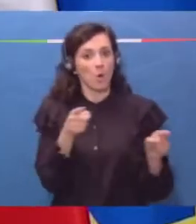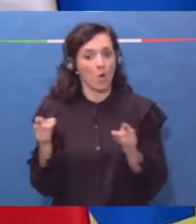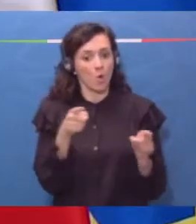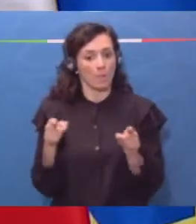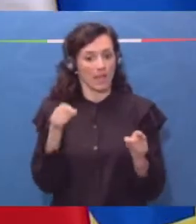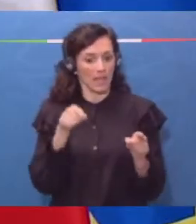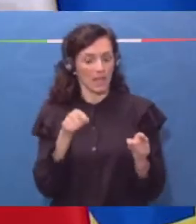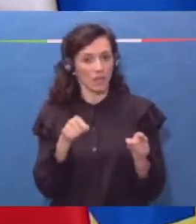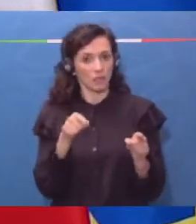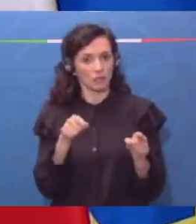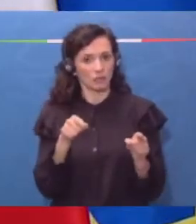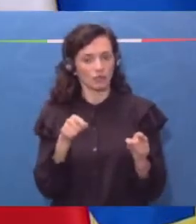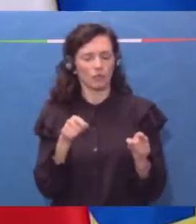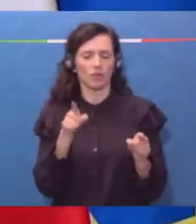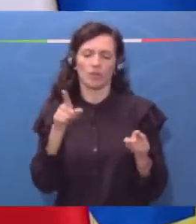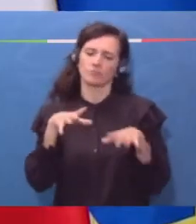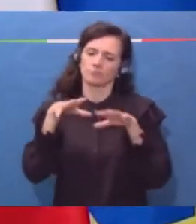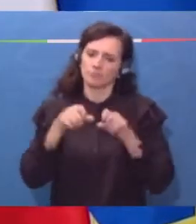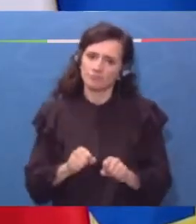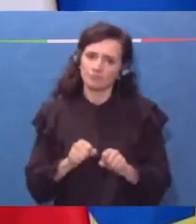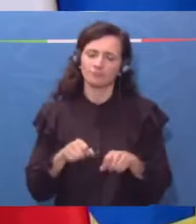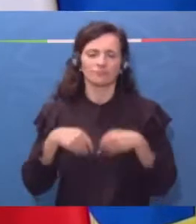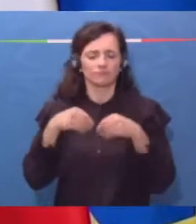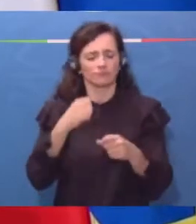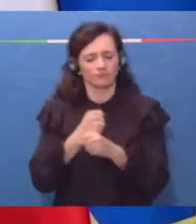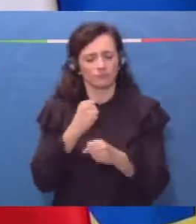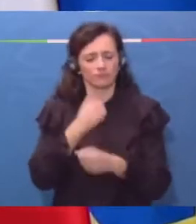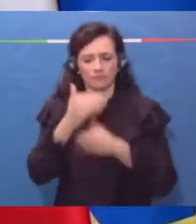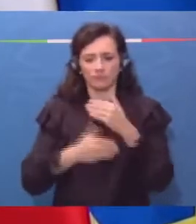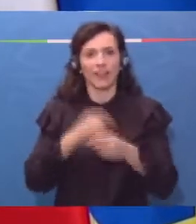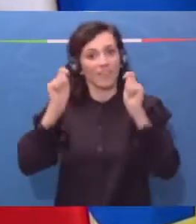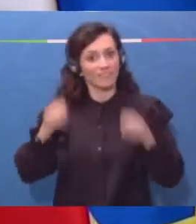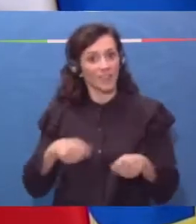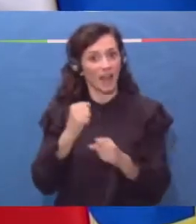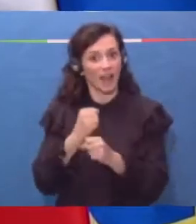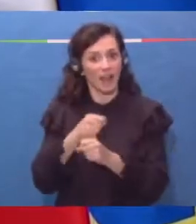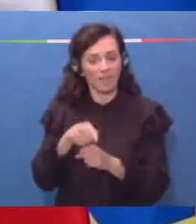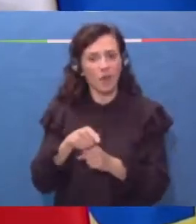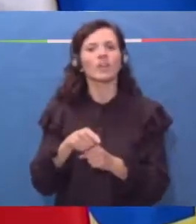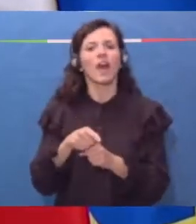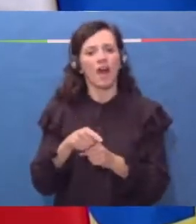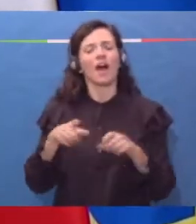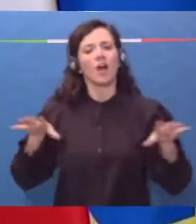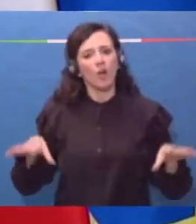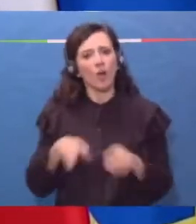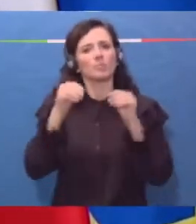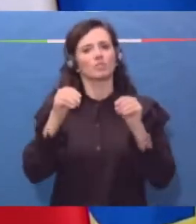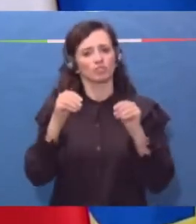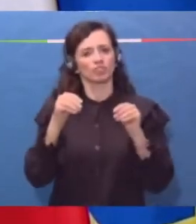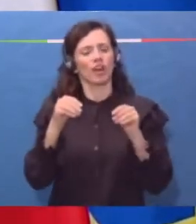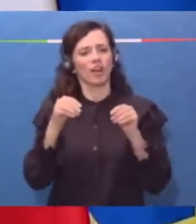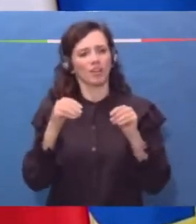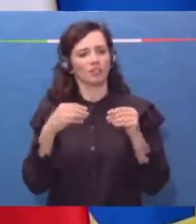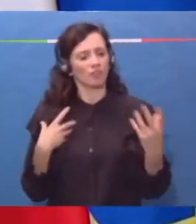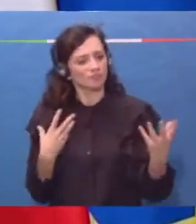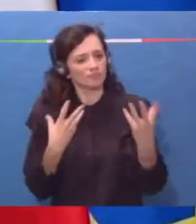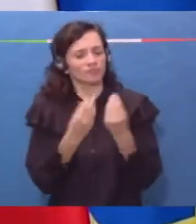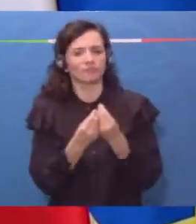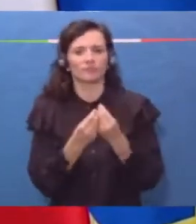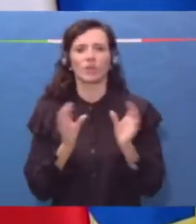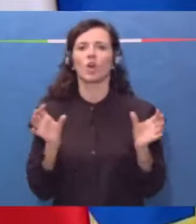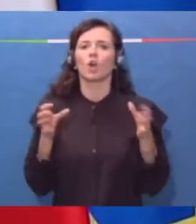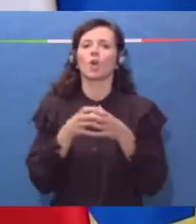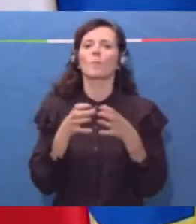davvero contribuito a lanciarne i lavori, abbiamo contribuito a costruire un comitato